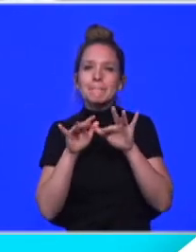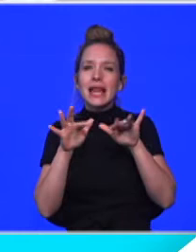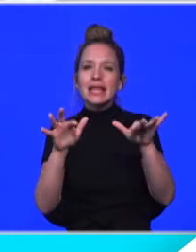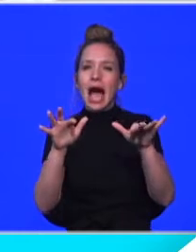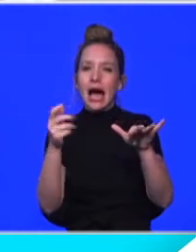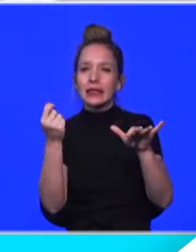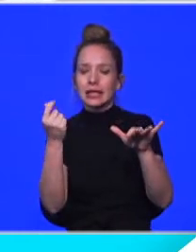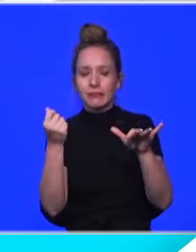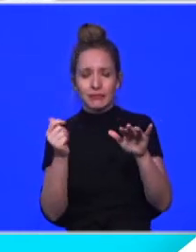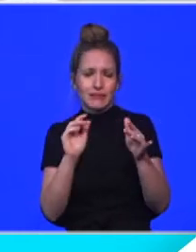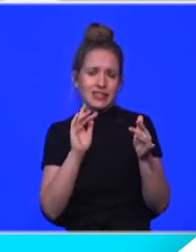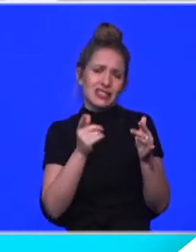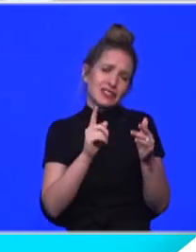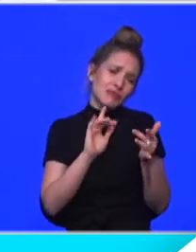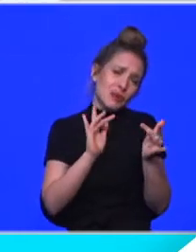כללי